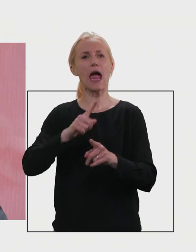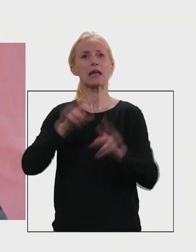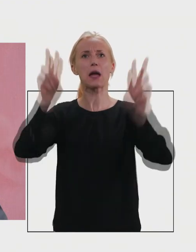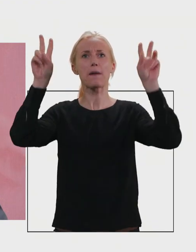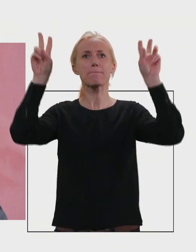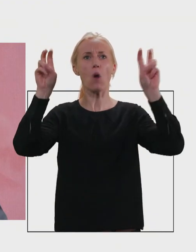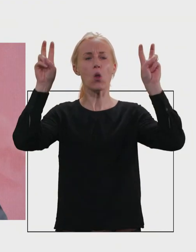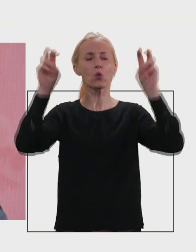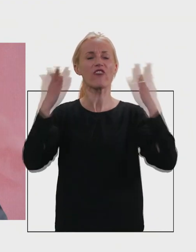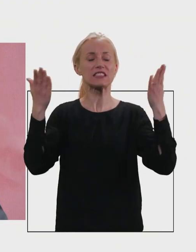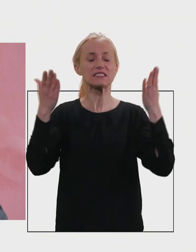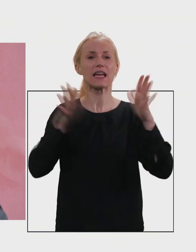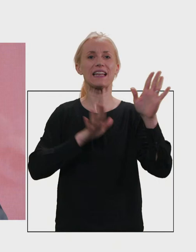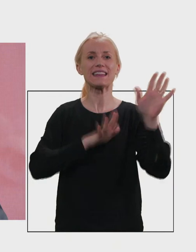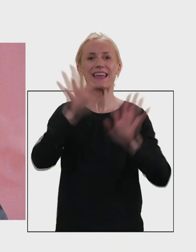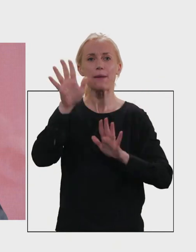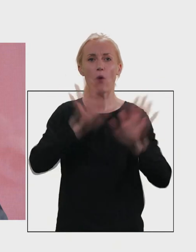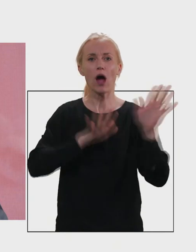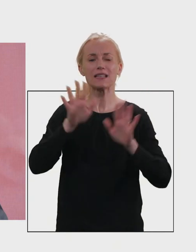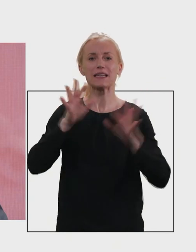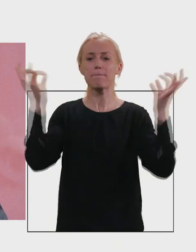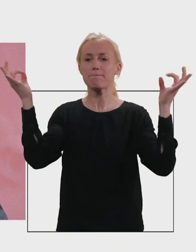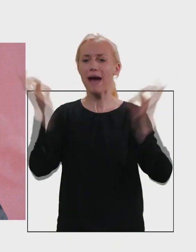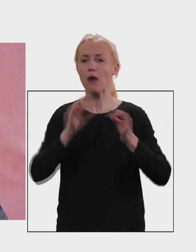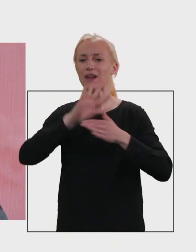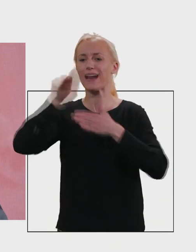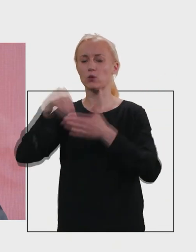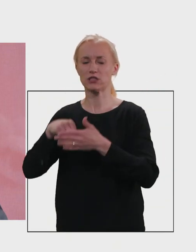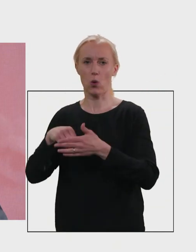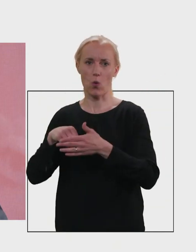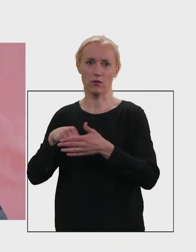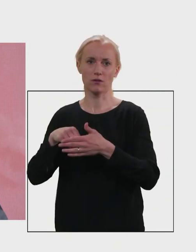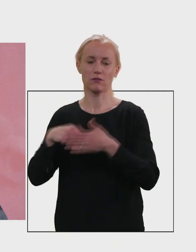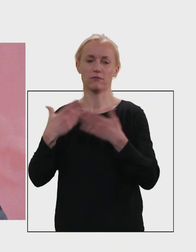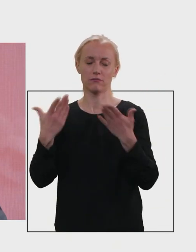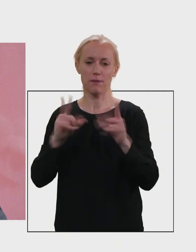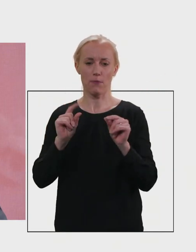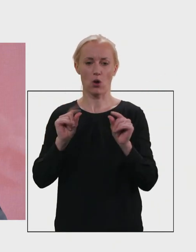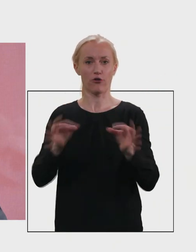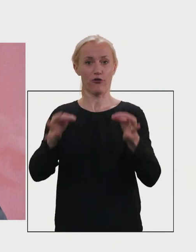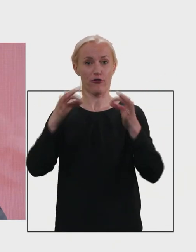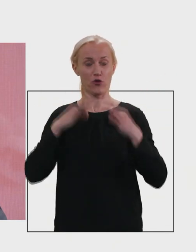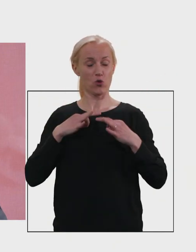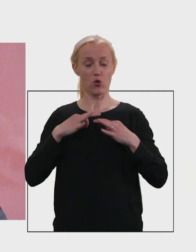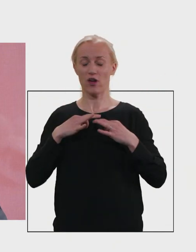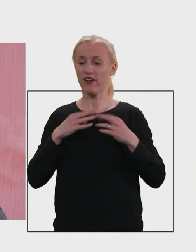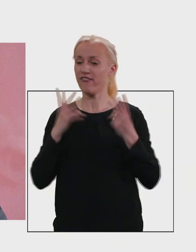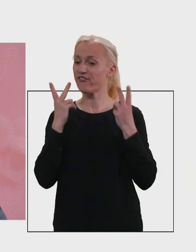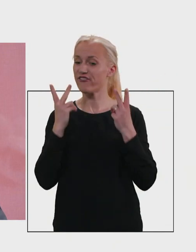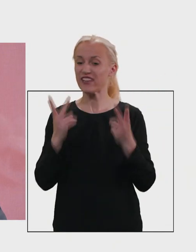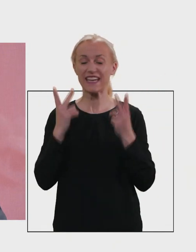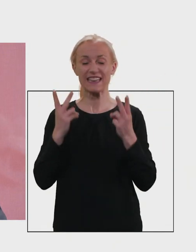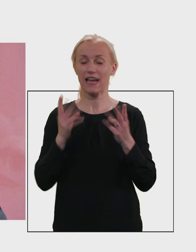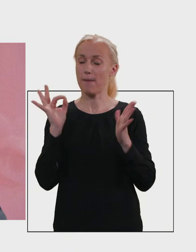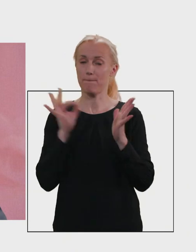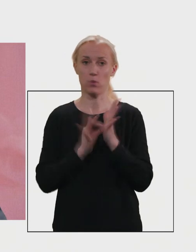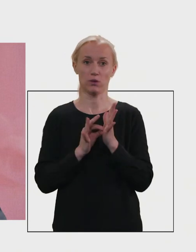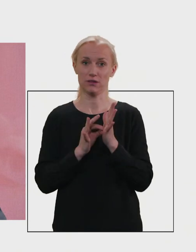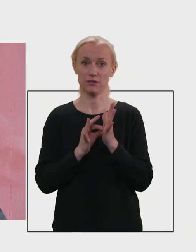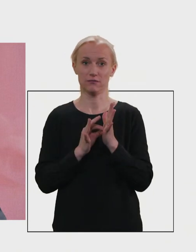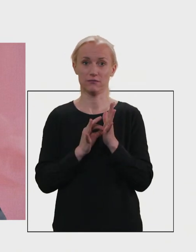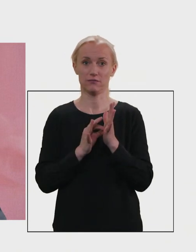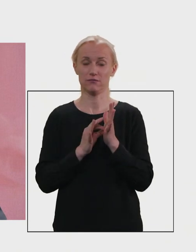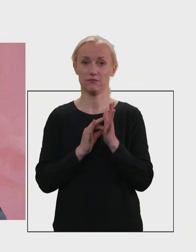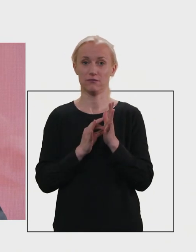dieses Motto heißt, Demokratie braucht Inklusion. Das bedeutet für mich, das ist auch ein ganz wichtiger Aspekt, dass eben, wenn es um